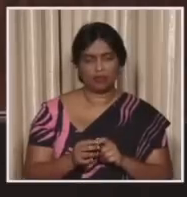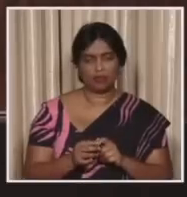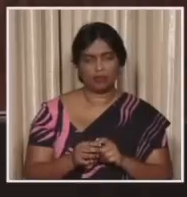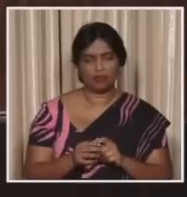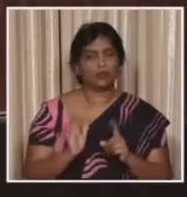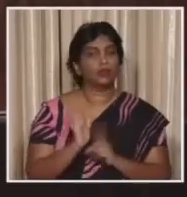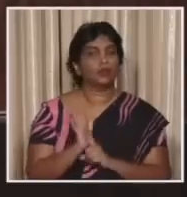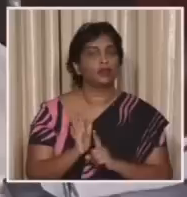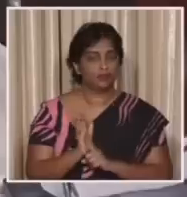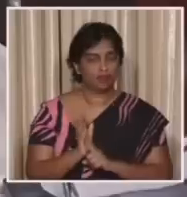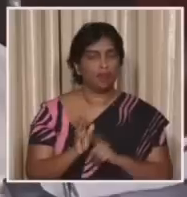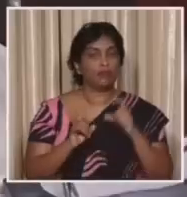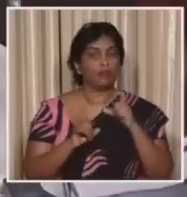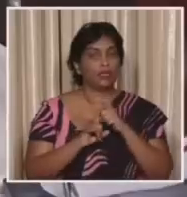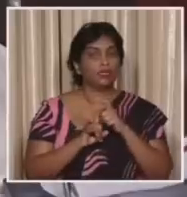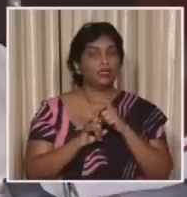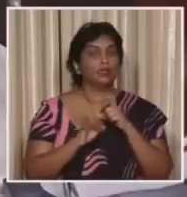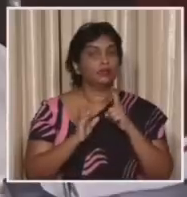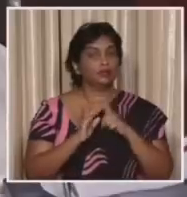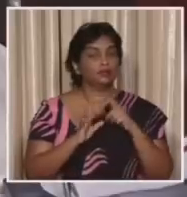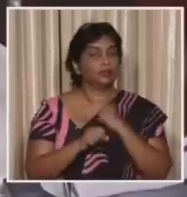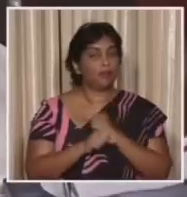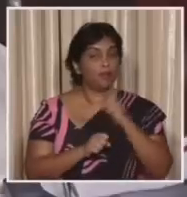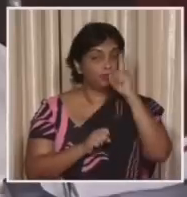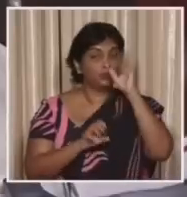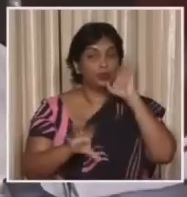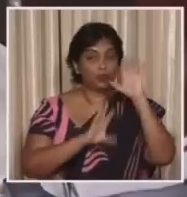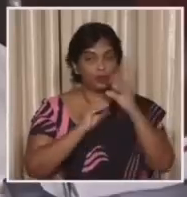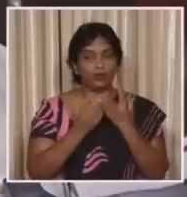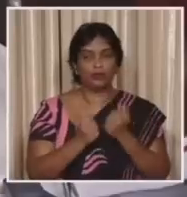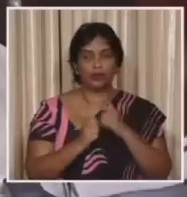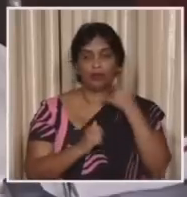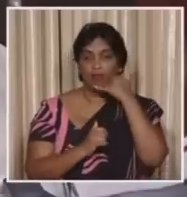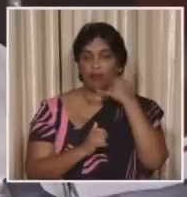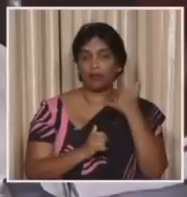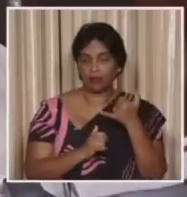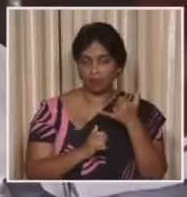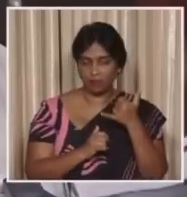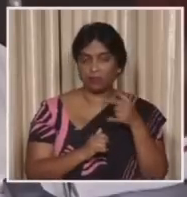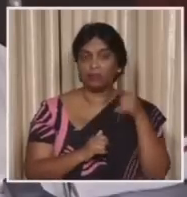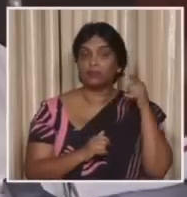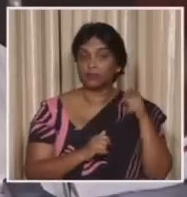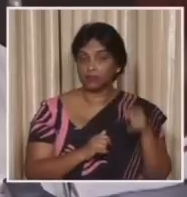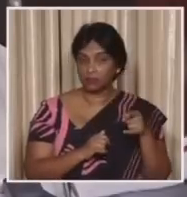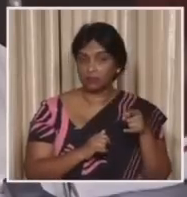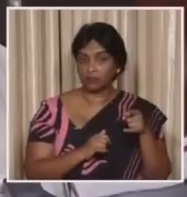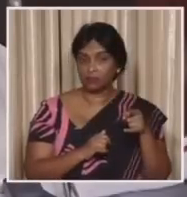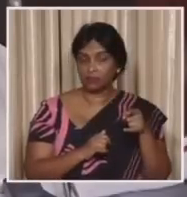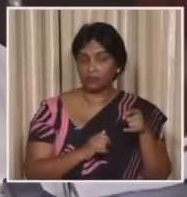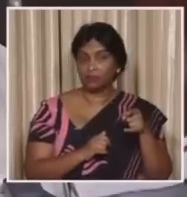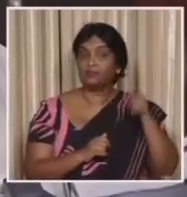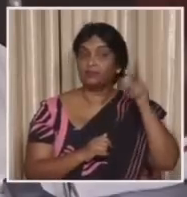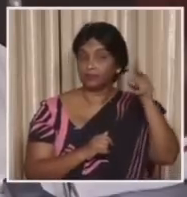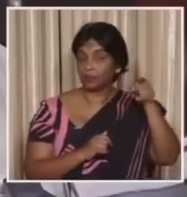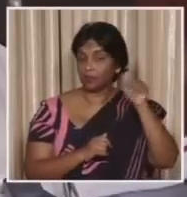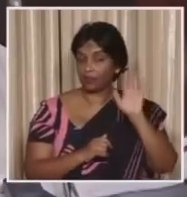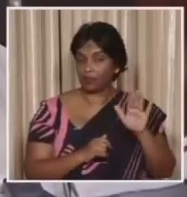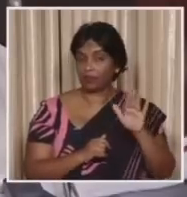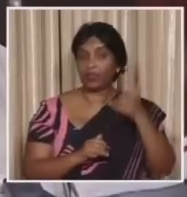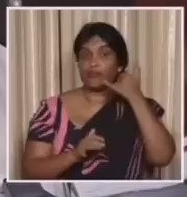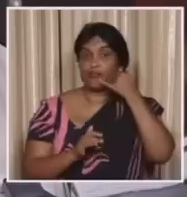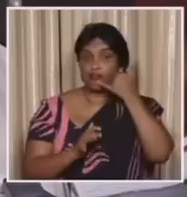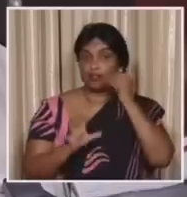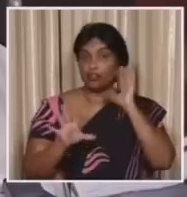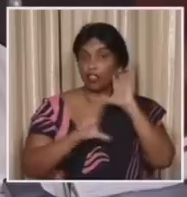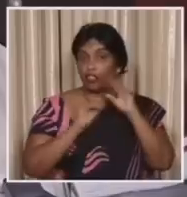කිරියල මැතුමා. DIG නිලන්ත ජයවර්ධන තමයි ඉස්ලාම තොරතුරු ආවේ WhatsApp එකේ. එතකොට ඕගේ දුරකතන